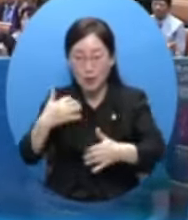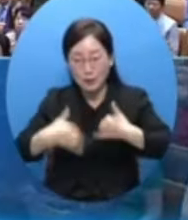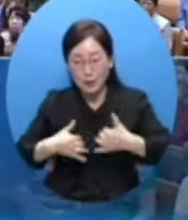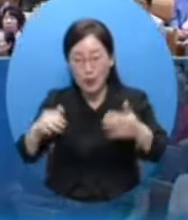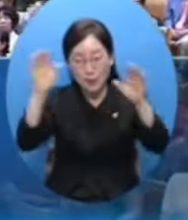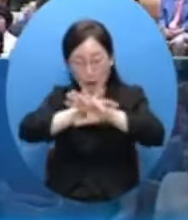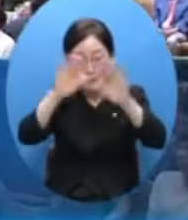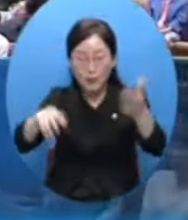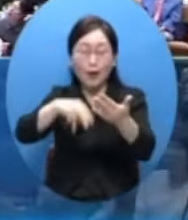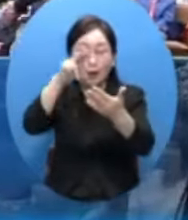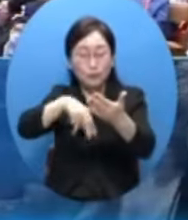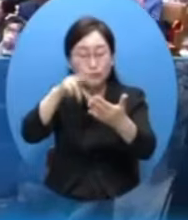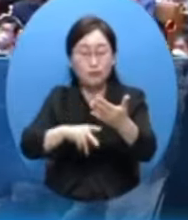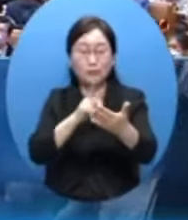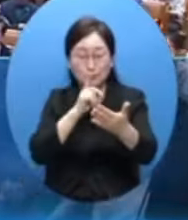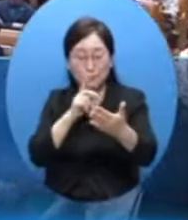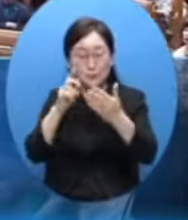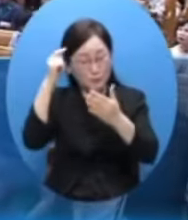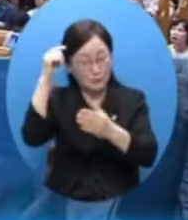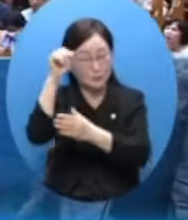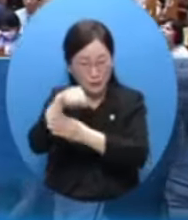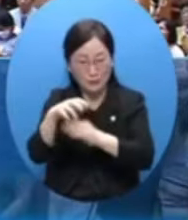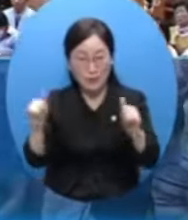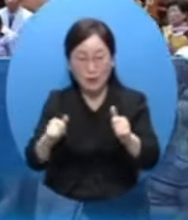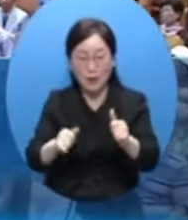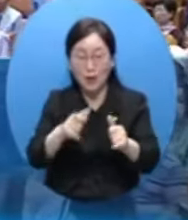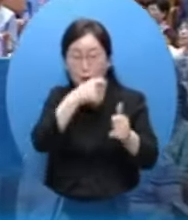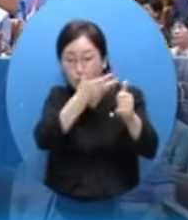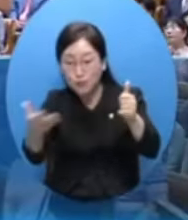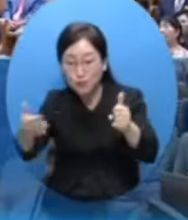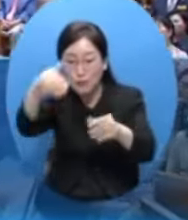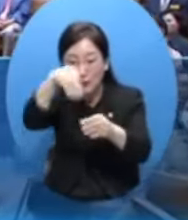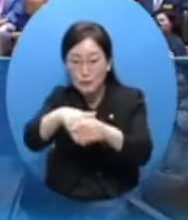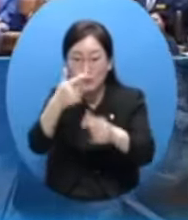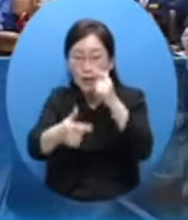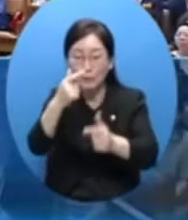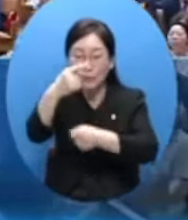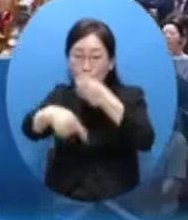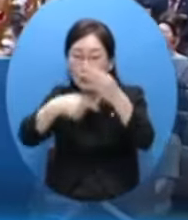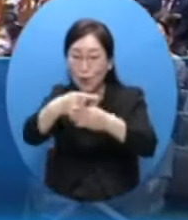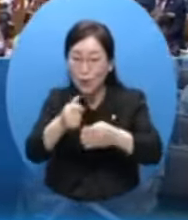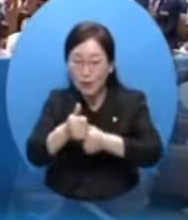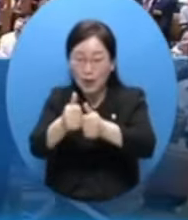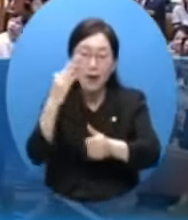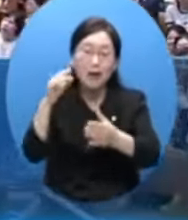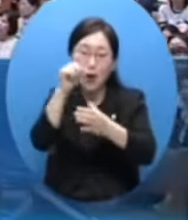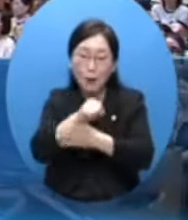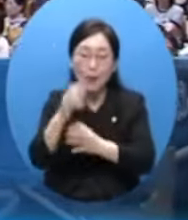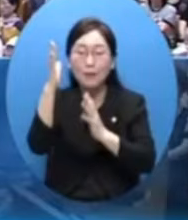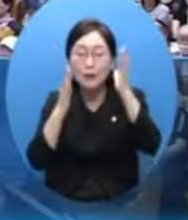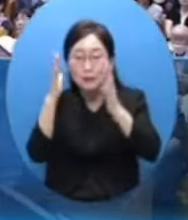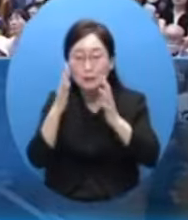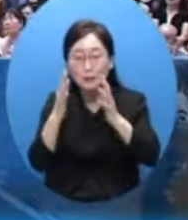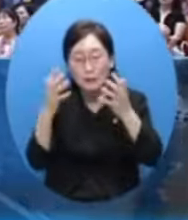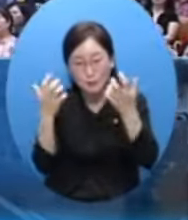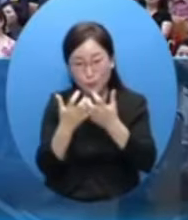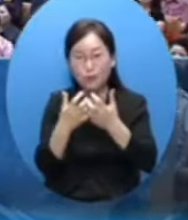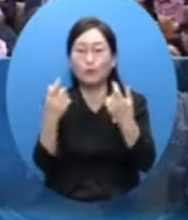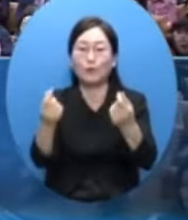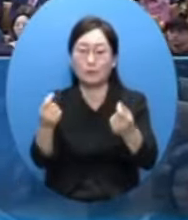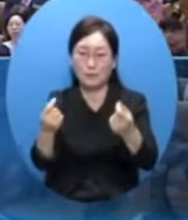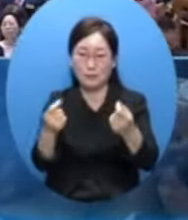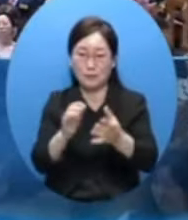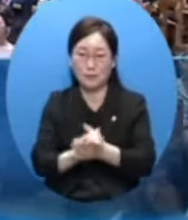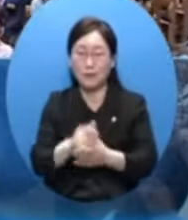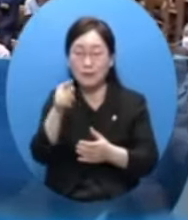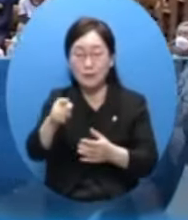주야로 묵상하는도다. 그는 시냇가에 심은 나무가 철을 따라 열매를 맺으며 그 잎사귀가 마르지 아니함 같으니 아니함